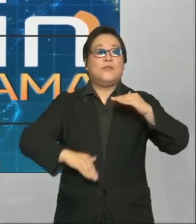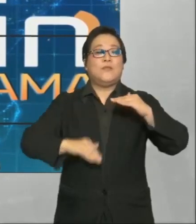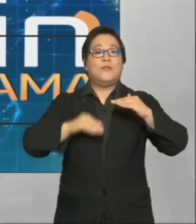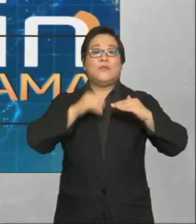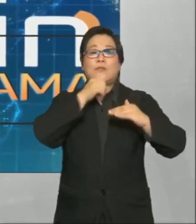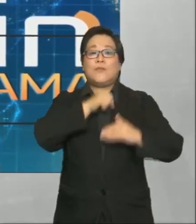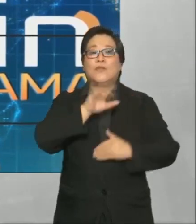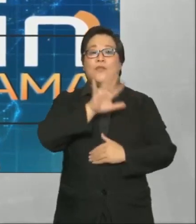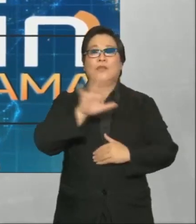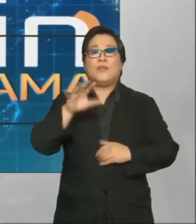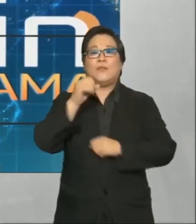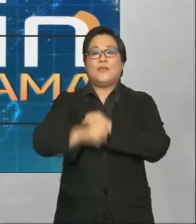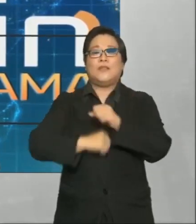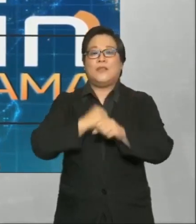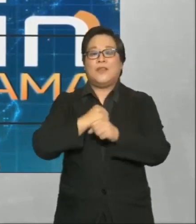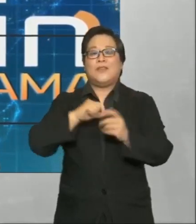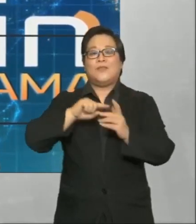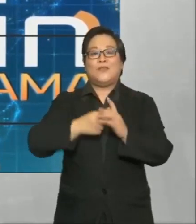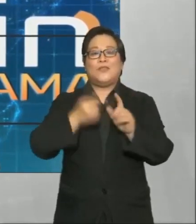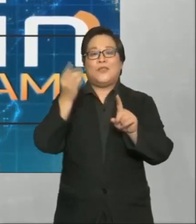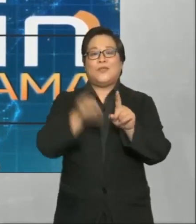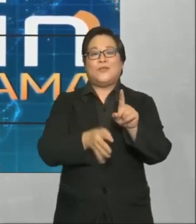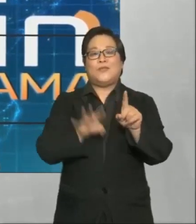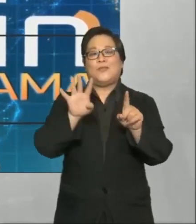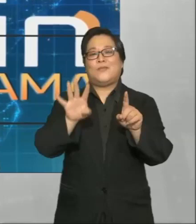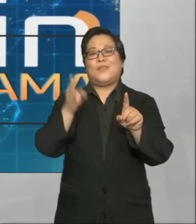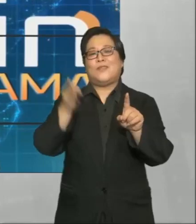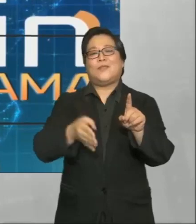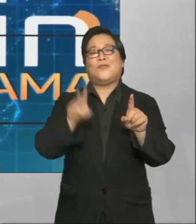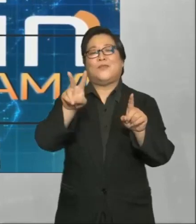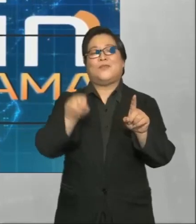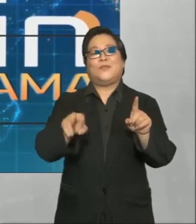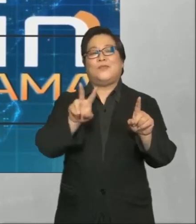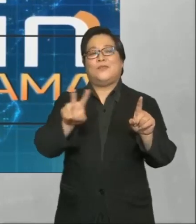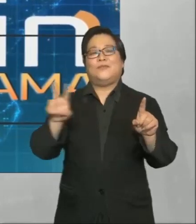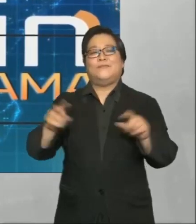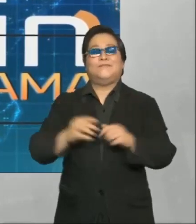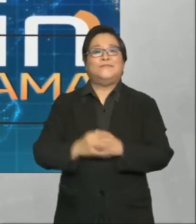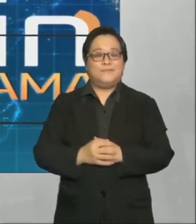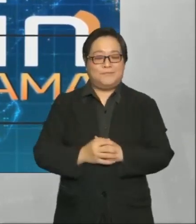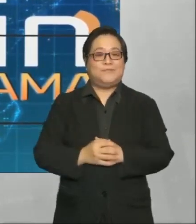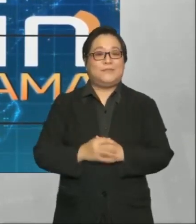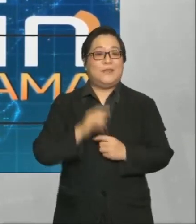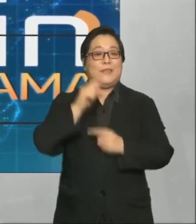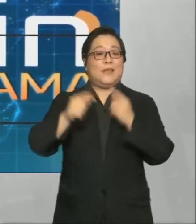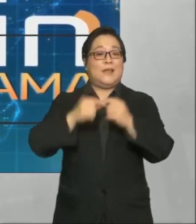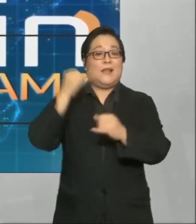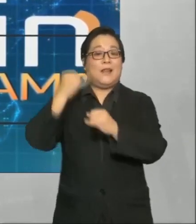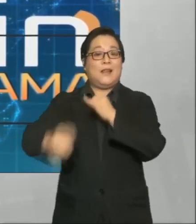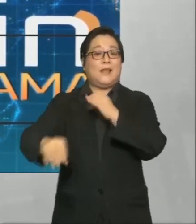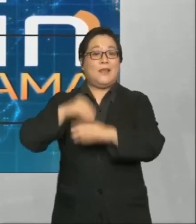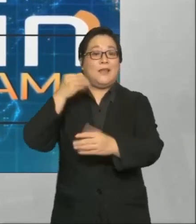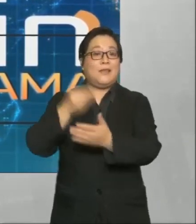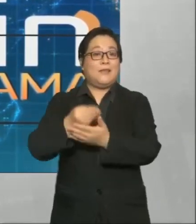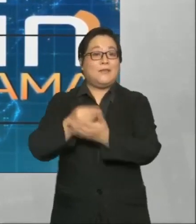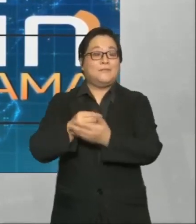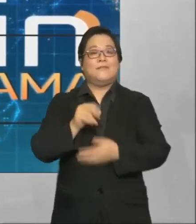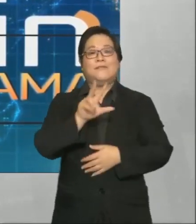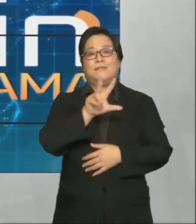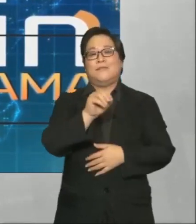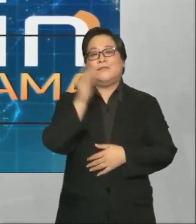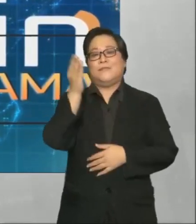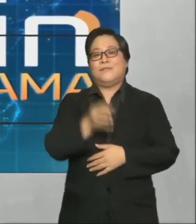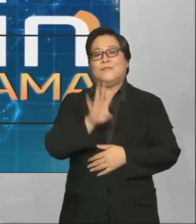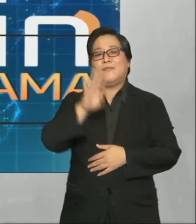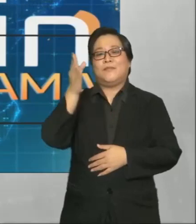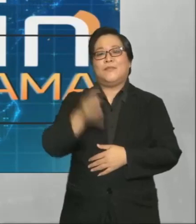55 tahun berbeda 1 APR 2012 dua hari akhir permohonan bola adalah pada